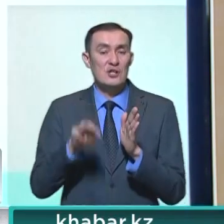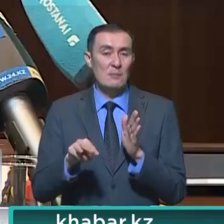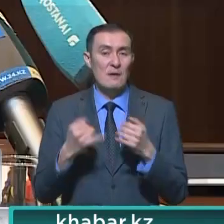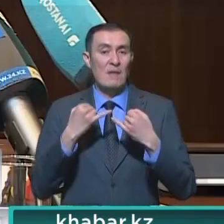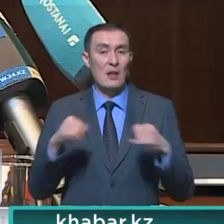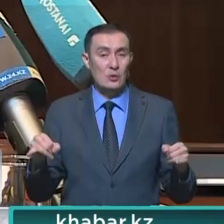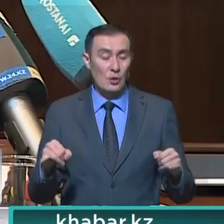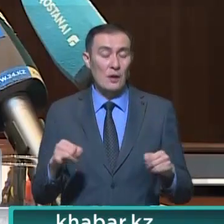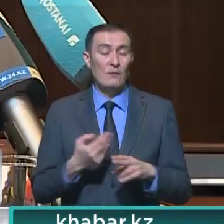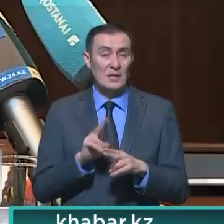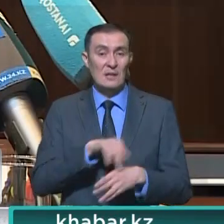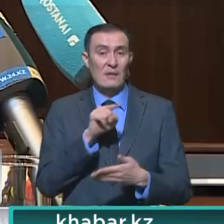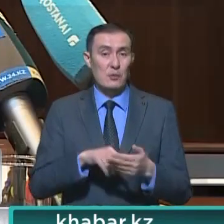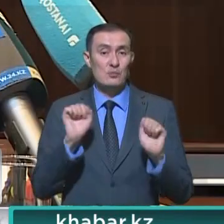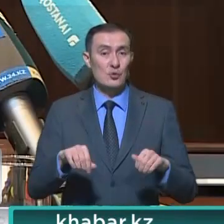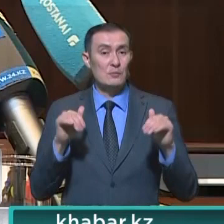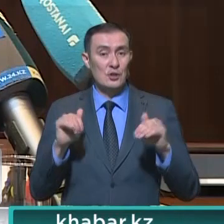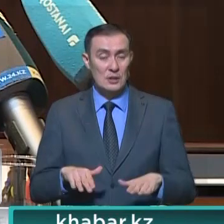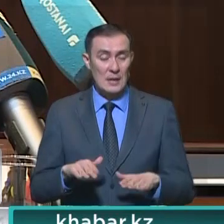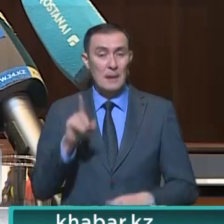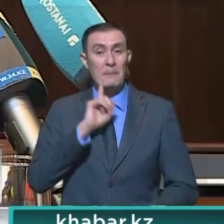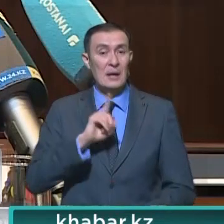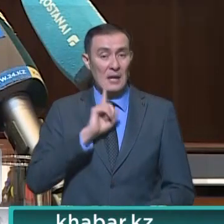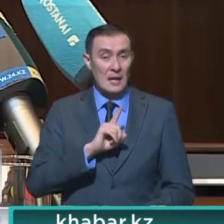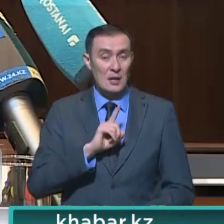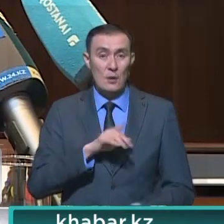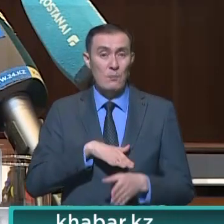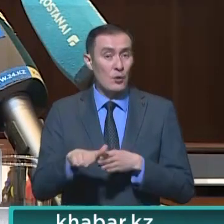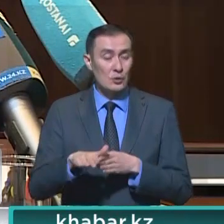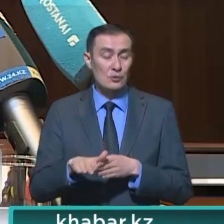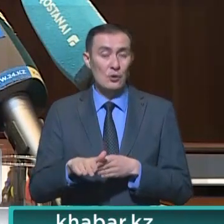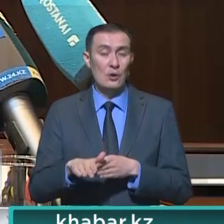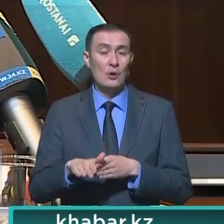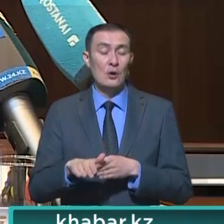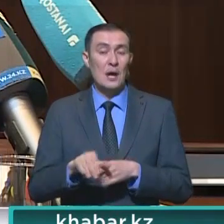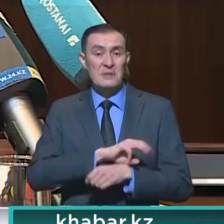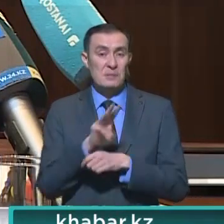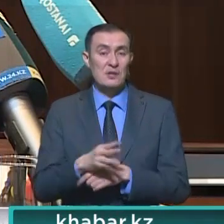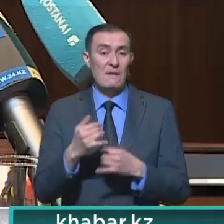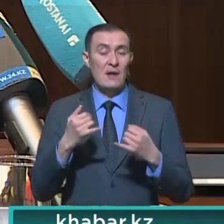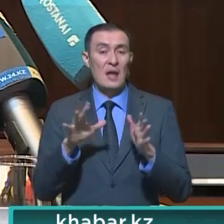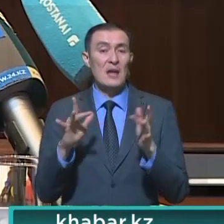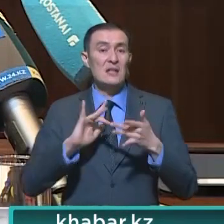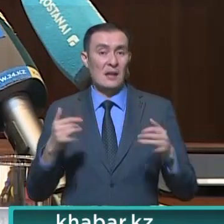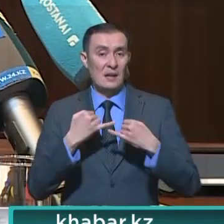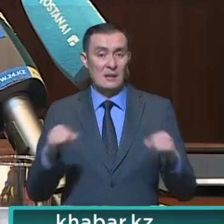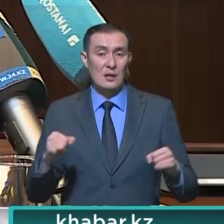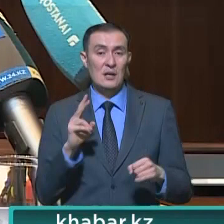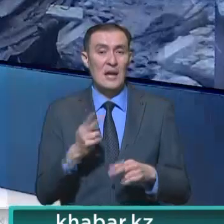оптоволокно. Решим этот вопрос, пока не доведем оптоволокно к существующим